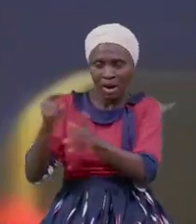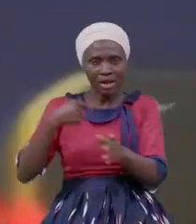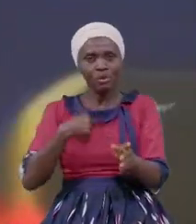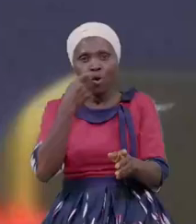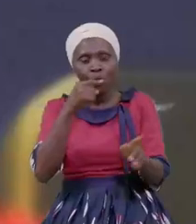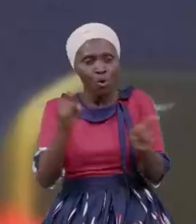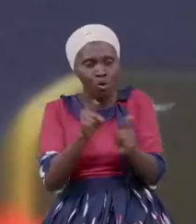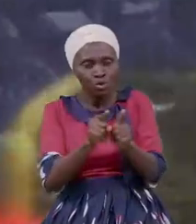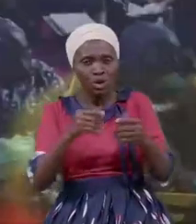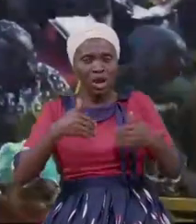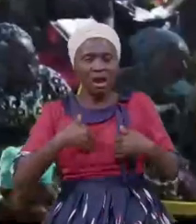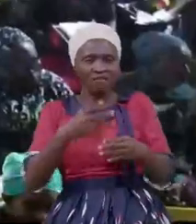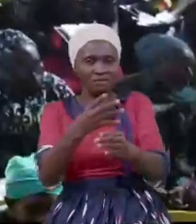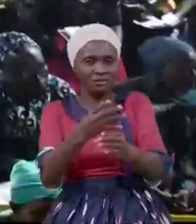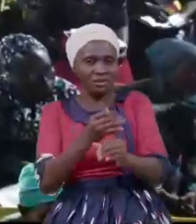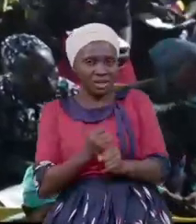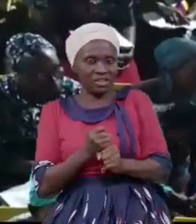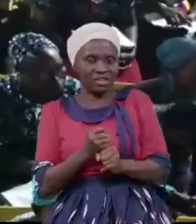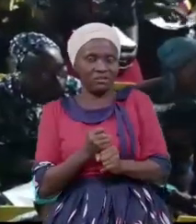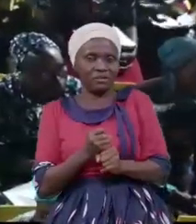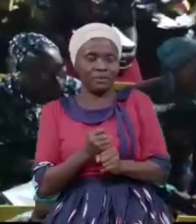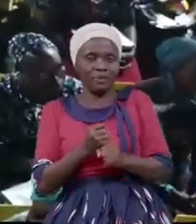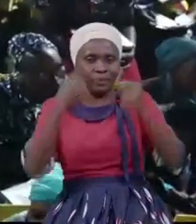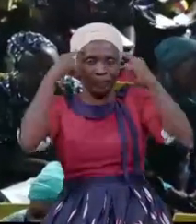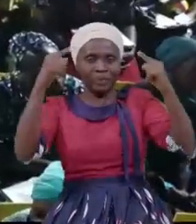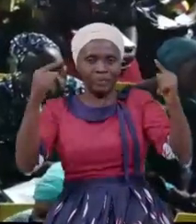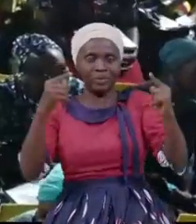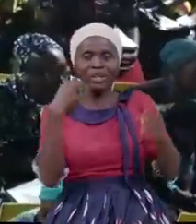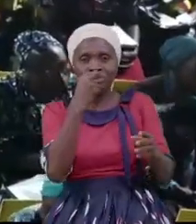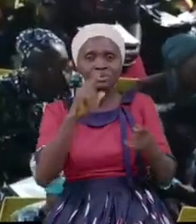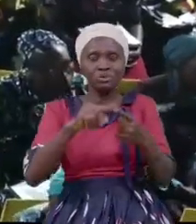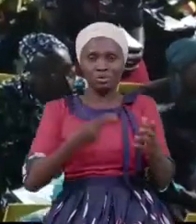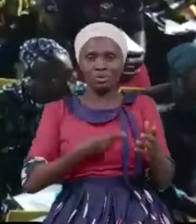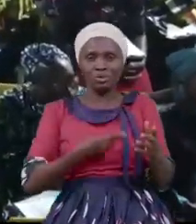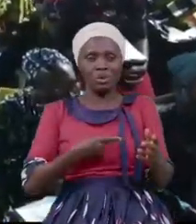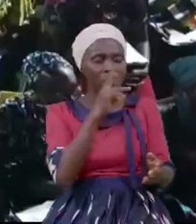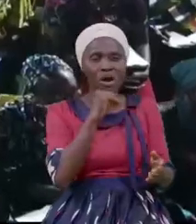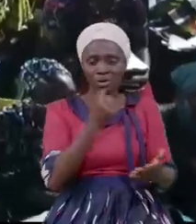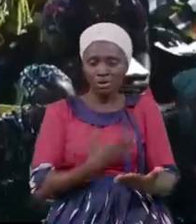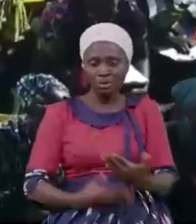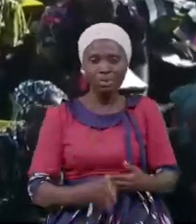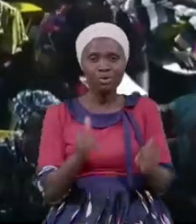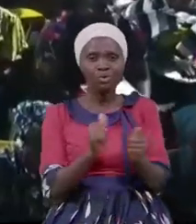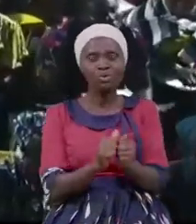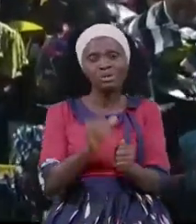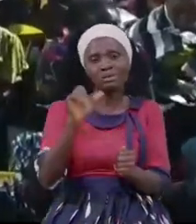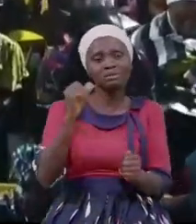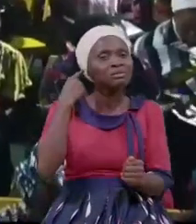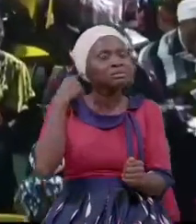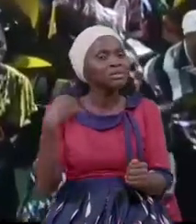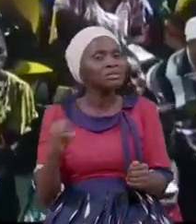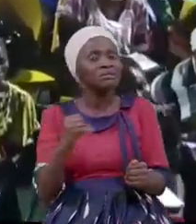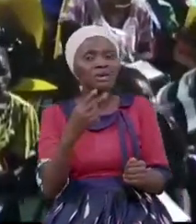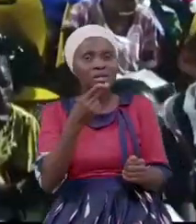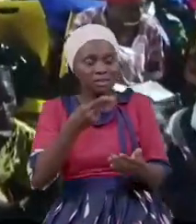ont réalisé comme nos oratrices qui nous parlent elles n'était pas né avec comment est-ce